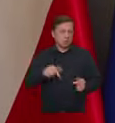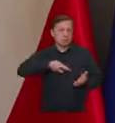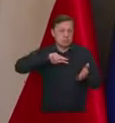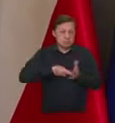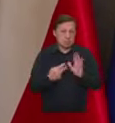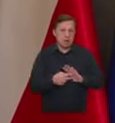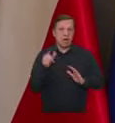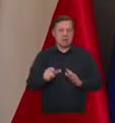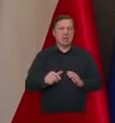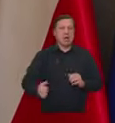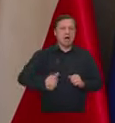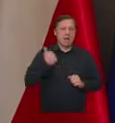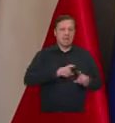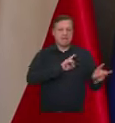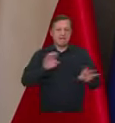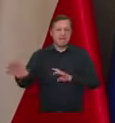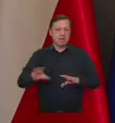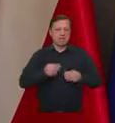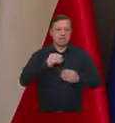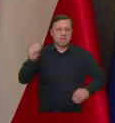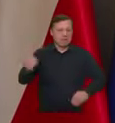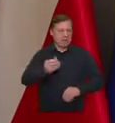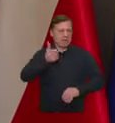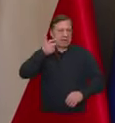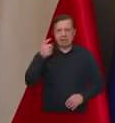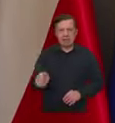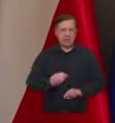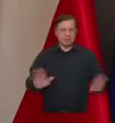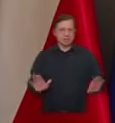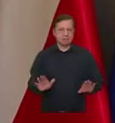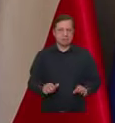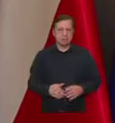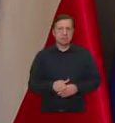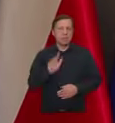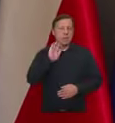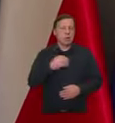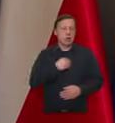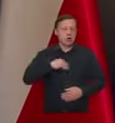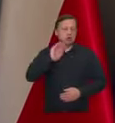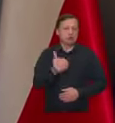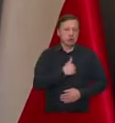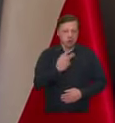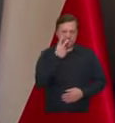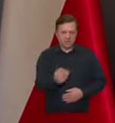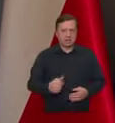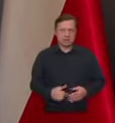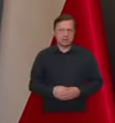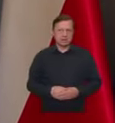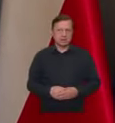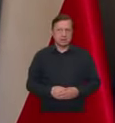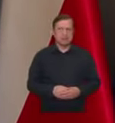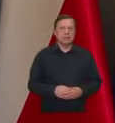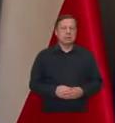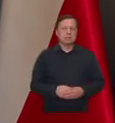pomóc opanować rozprzestrzenianie się wirusa. Widać w zdecydowanej większości polskich szkół, że mimo tego, iż dotąd nie